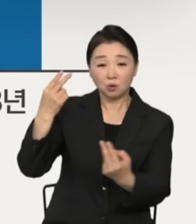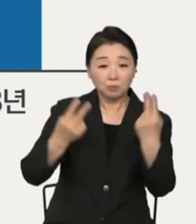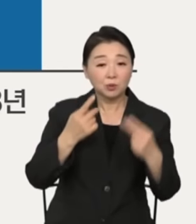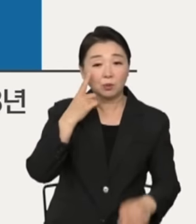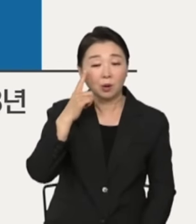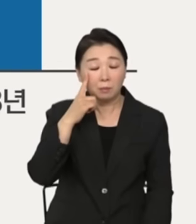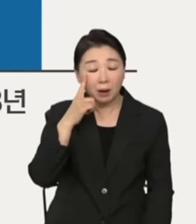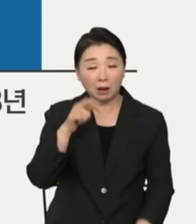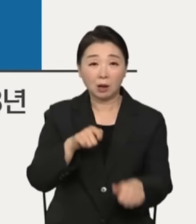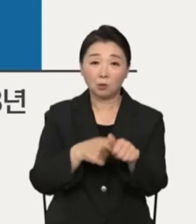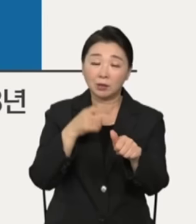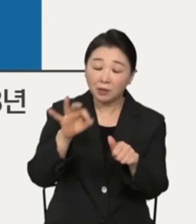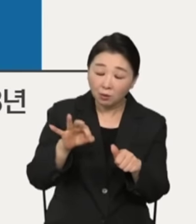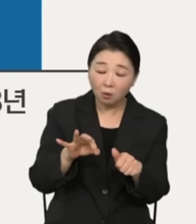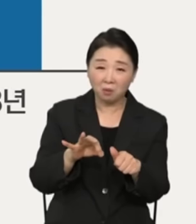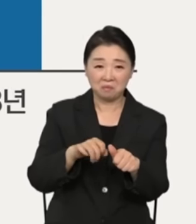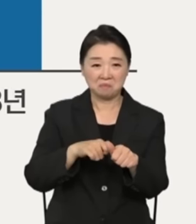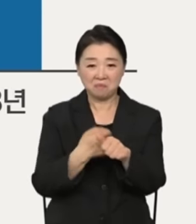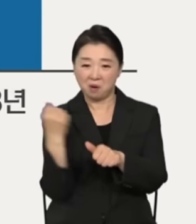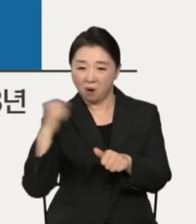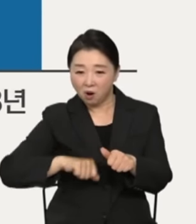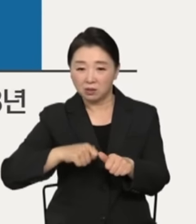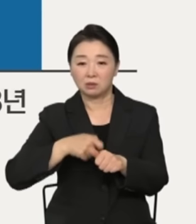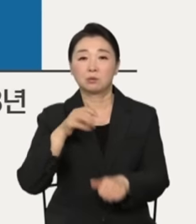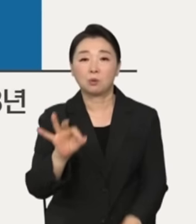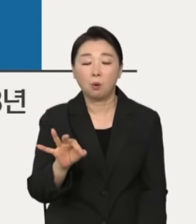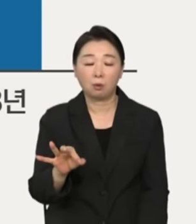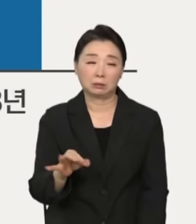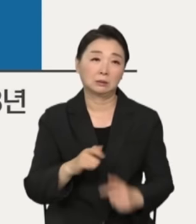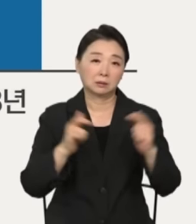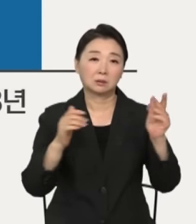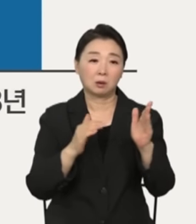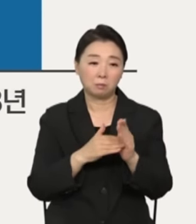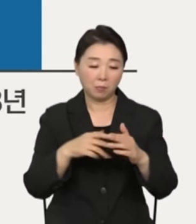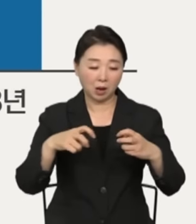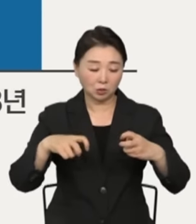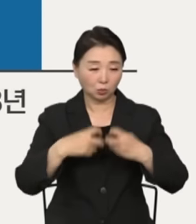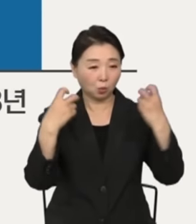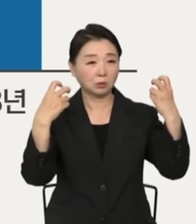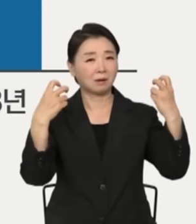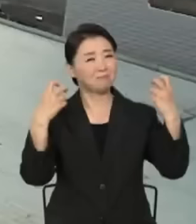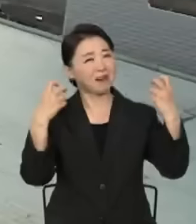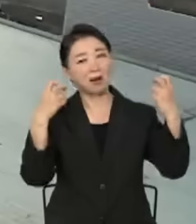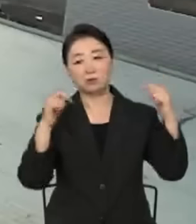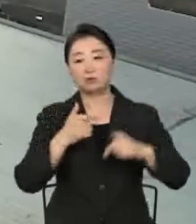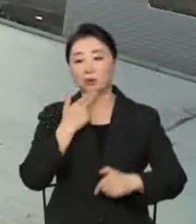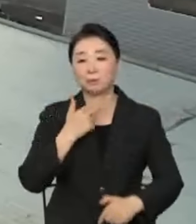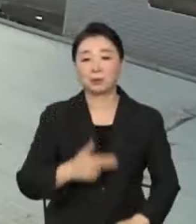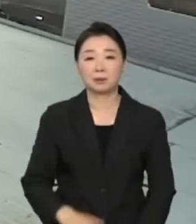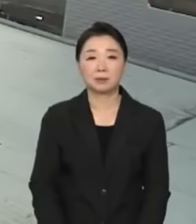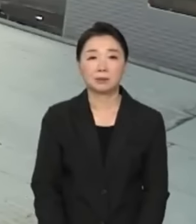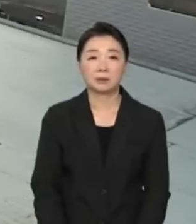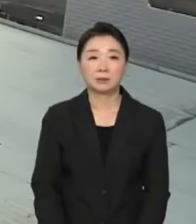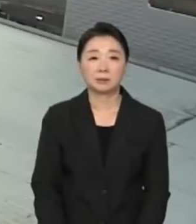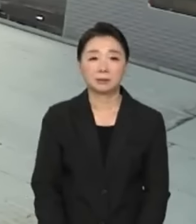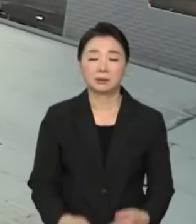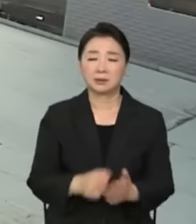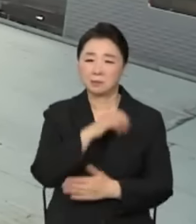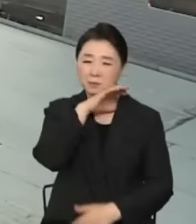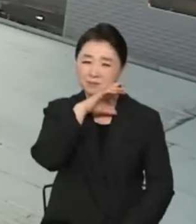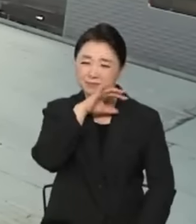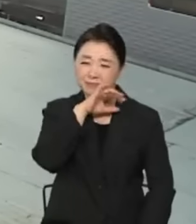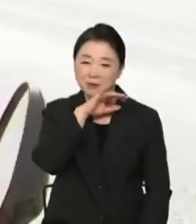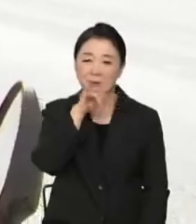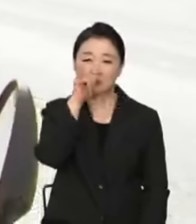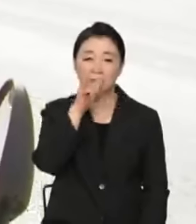비교하면 과태료와 범칙금은 크게 늘었지만 정작 교통사고는 많이 줄지 않았습니다. 그래서 불만의